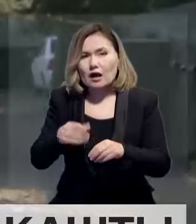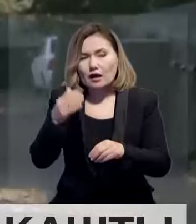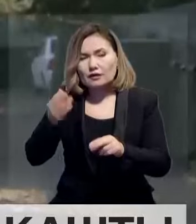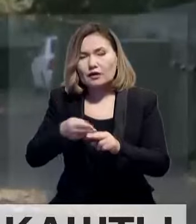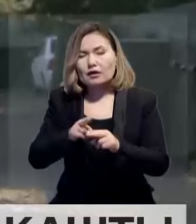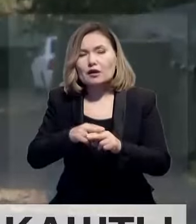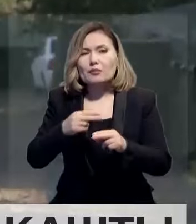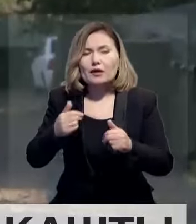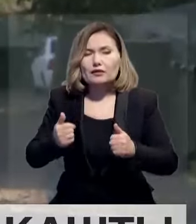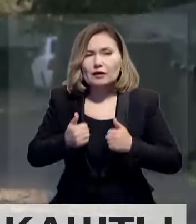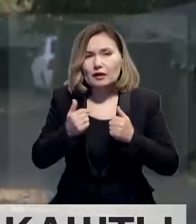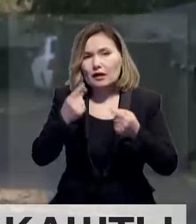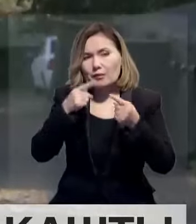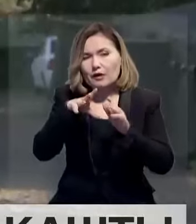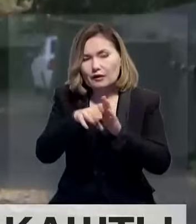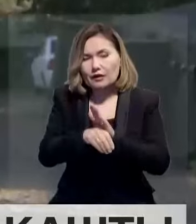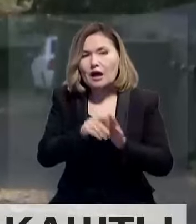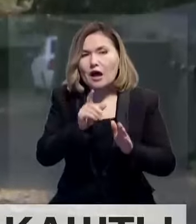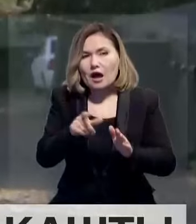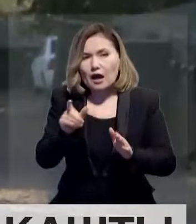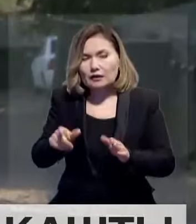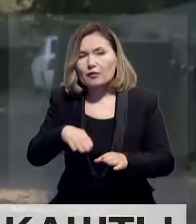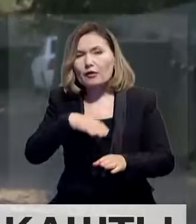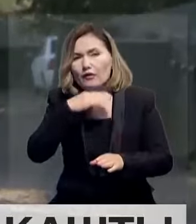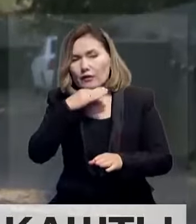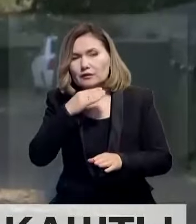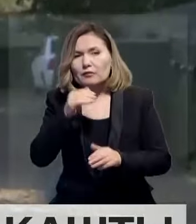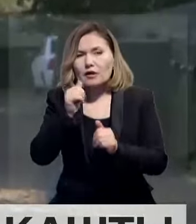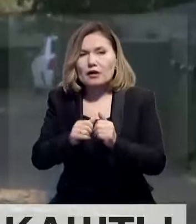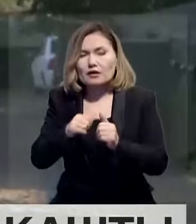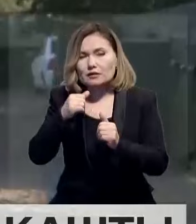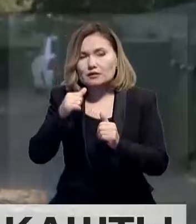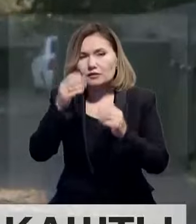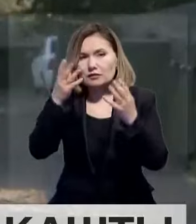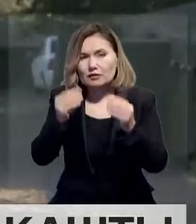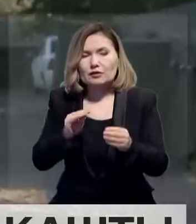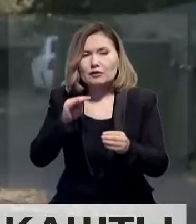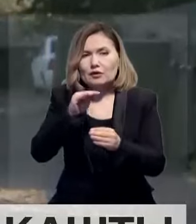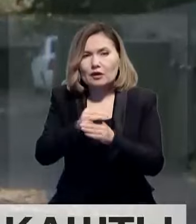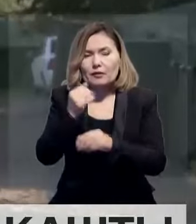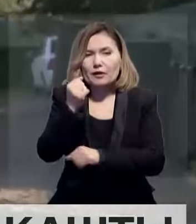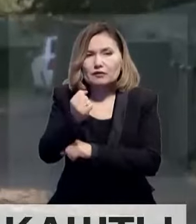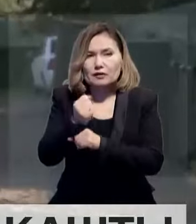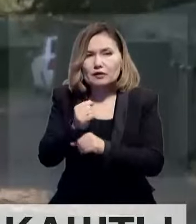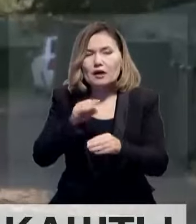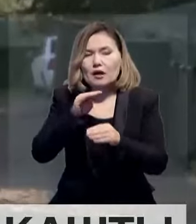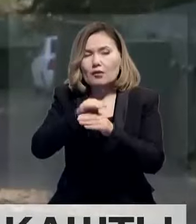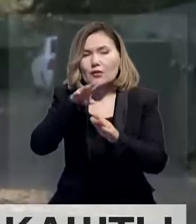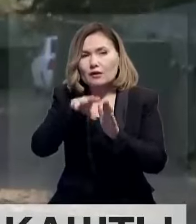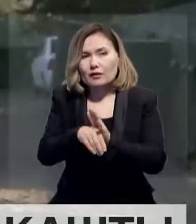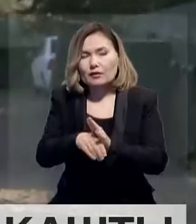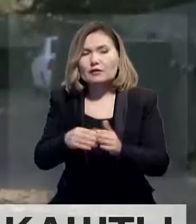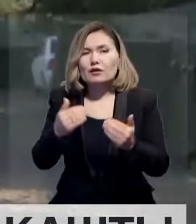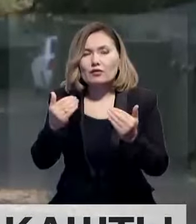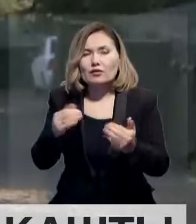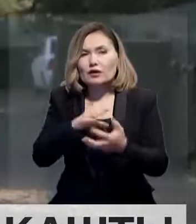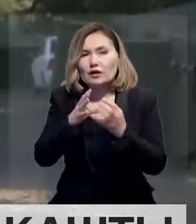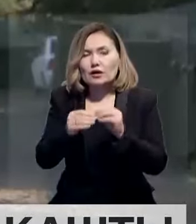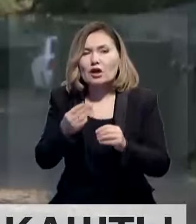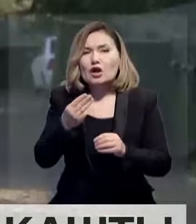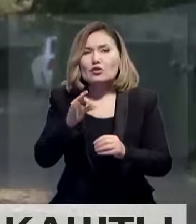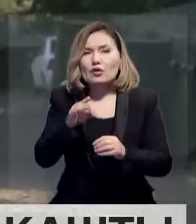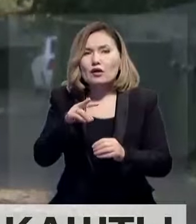өртті сөндіруге, яғни адам саны да, техника саны да барған сайын артып келе жатыр. Тағы бір айтар ақпаратым, жаңа ғана түскен ақпарат, шүлбі